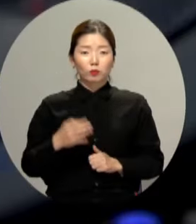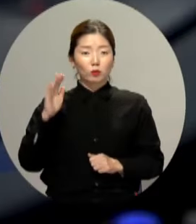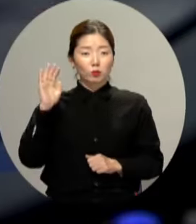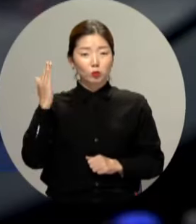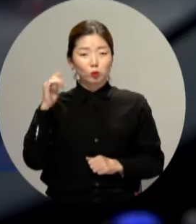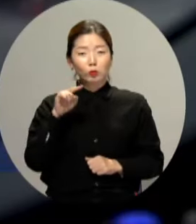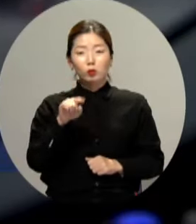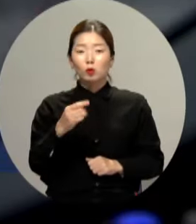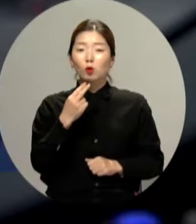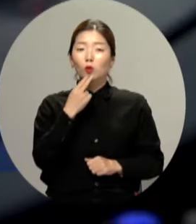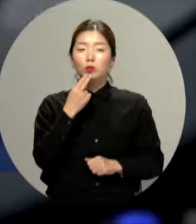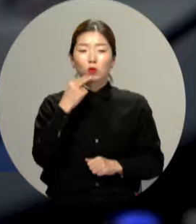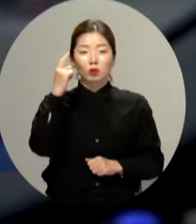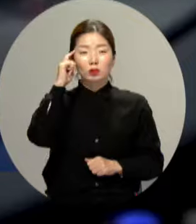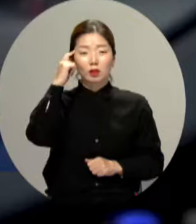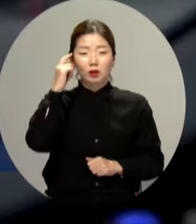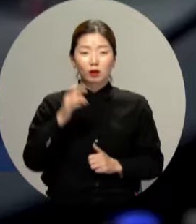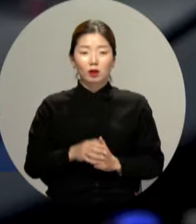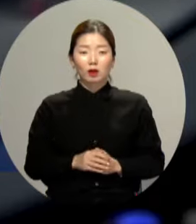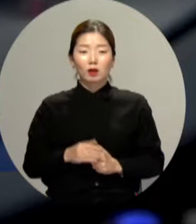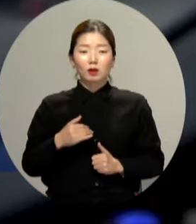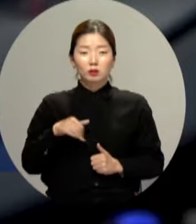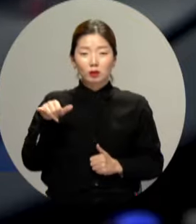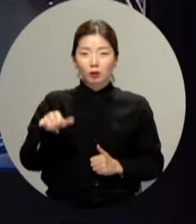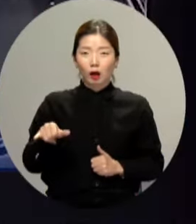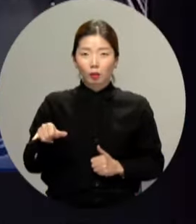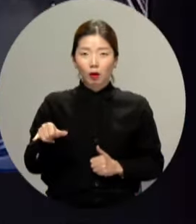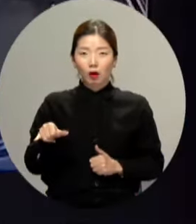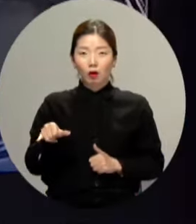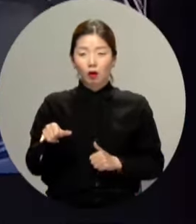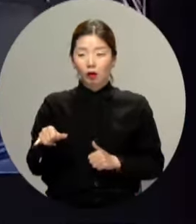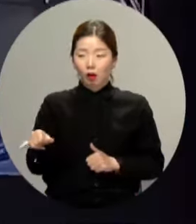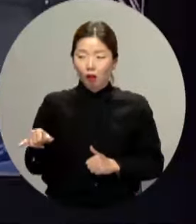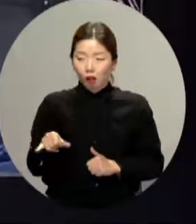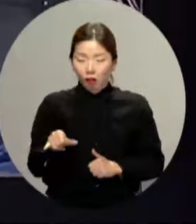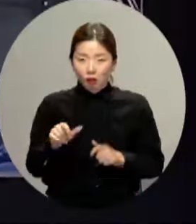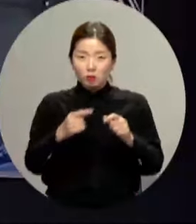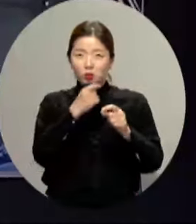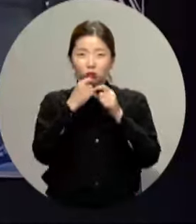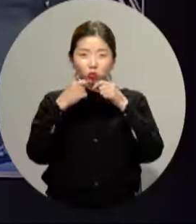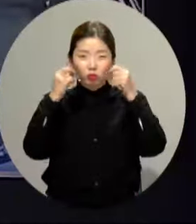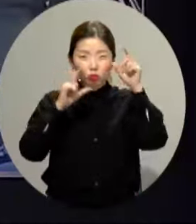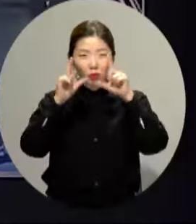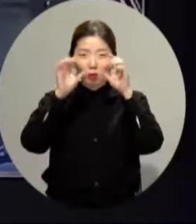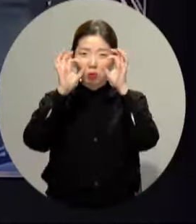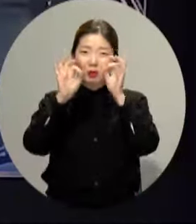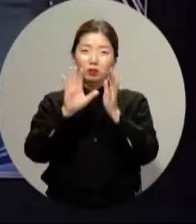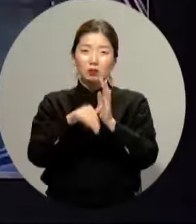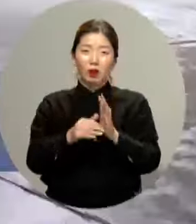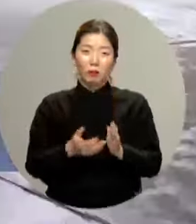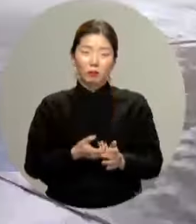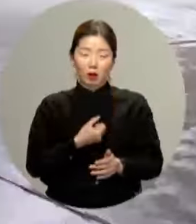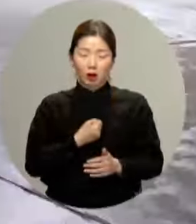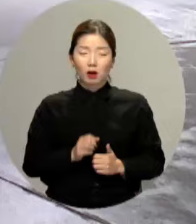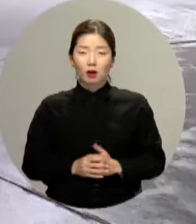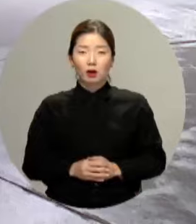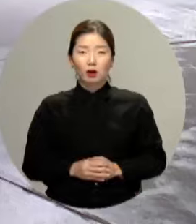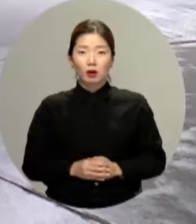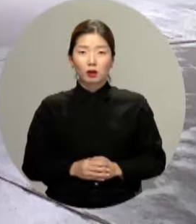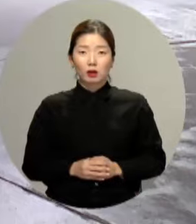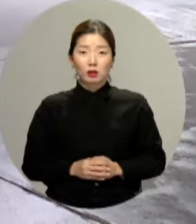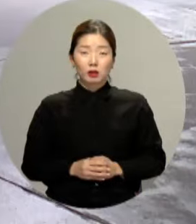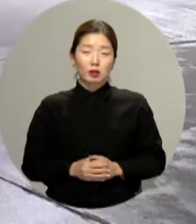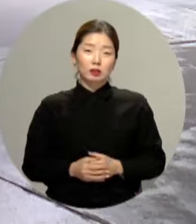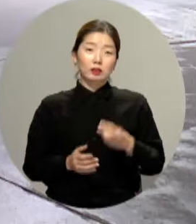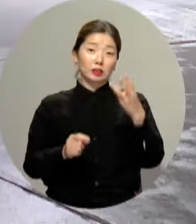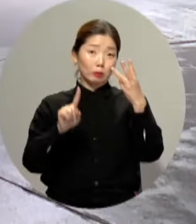이런 일은 없을 거라고 생각은 했어요. 근데 제 가방을 들고 나왔을 때 그 웃는 모습이 너무 진짜... 지난